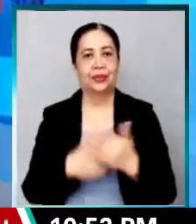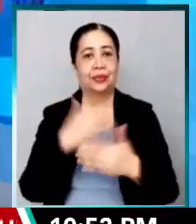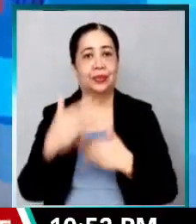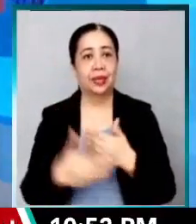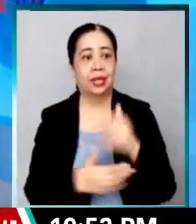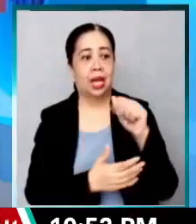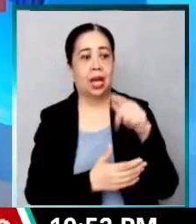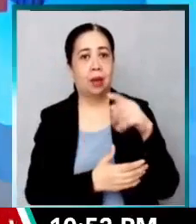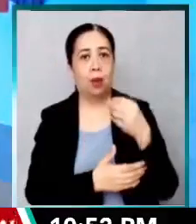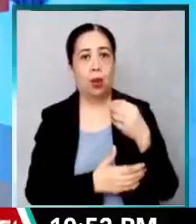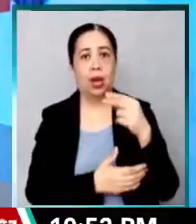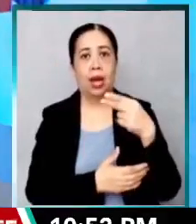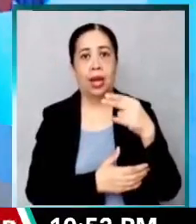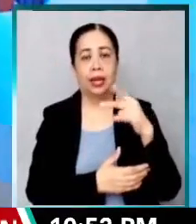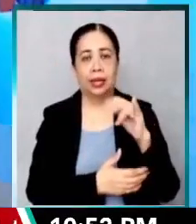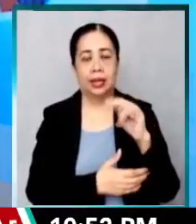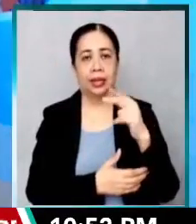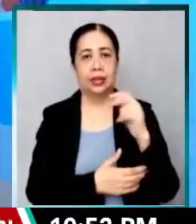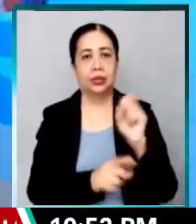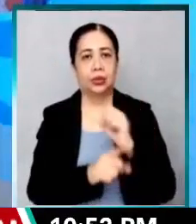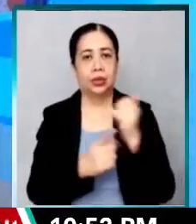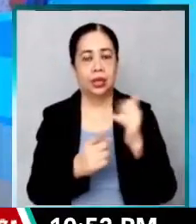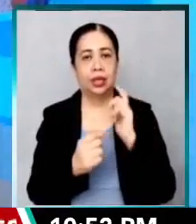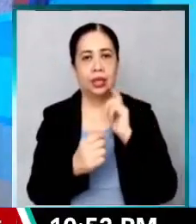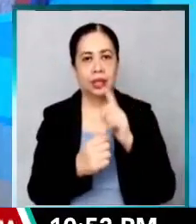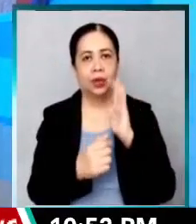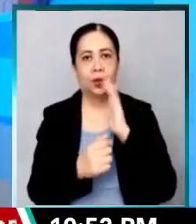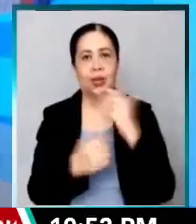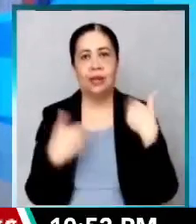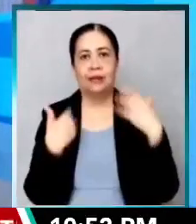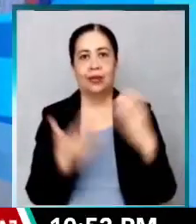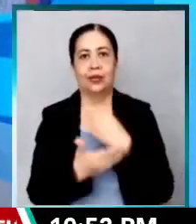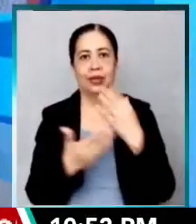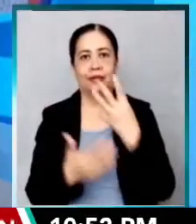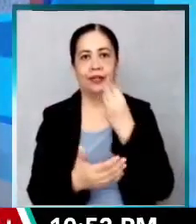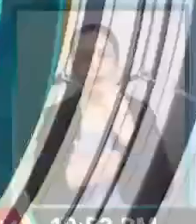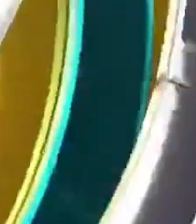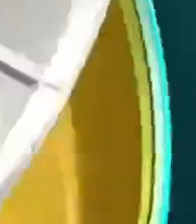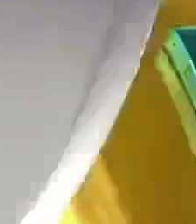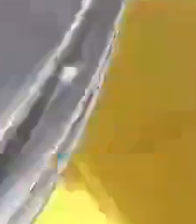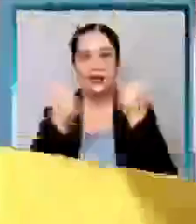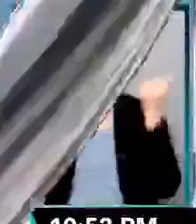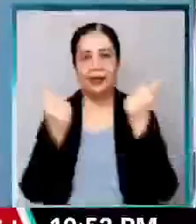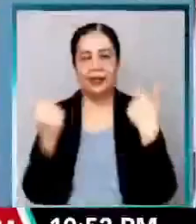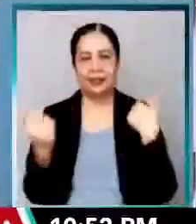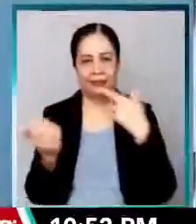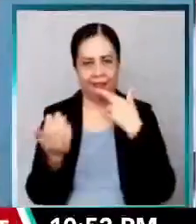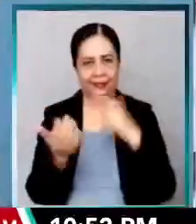Society magko-concert sa kanilang 50th anniversary. May report si Katatibaya.